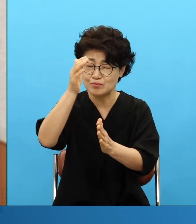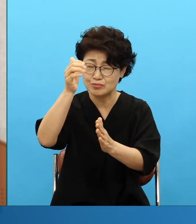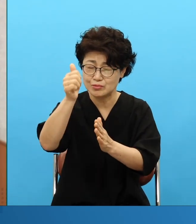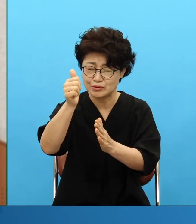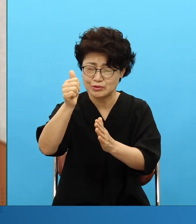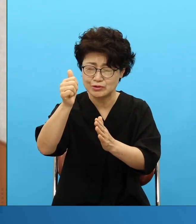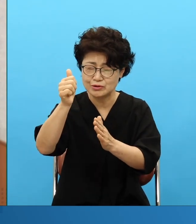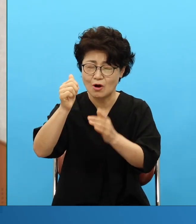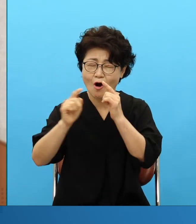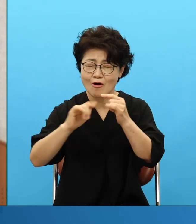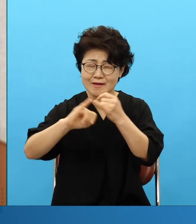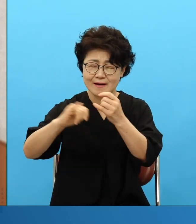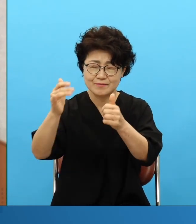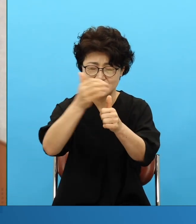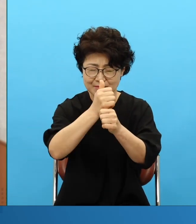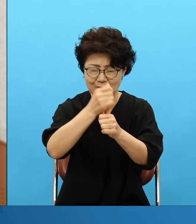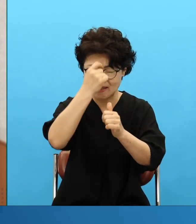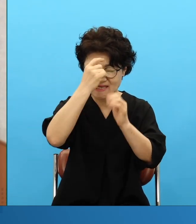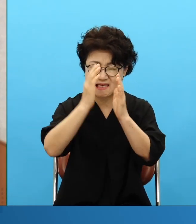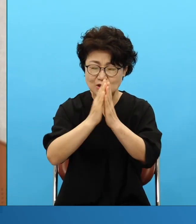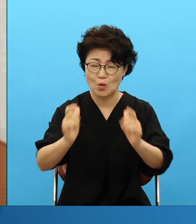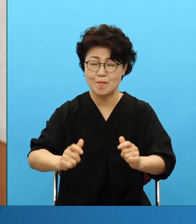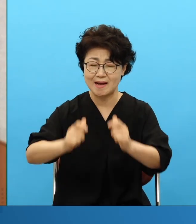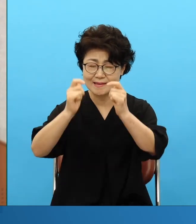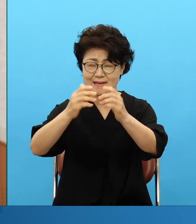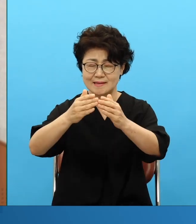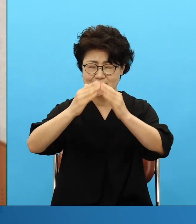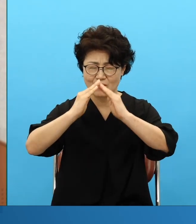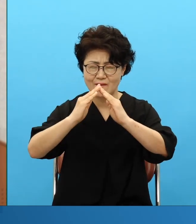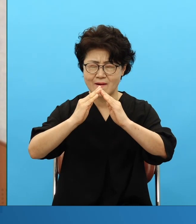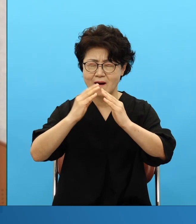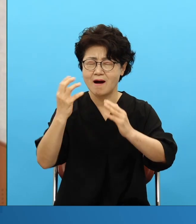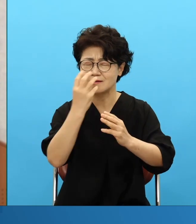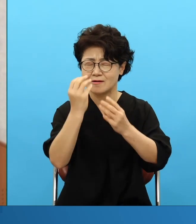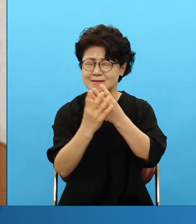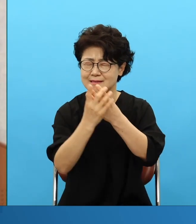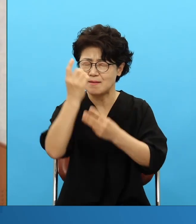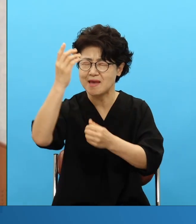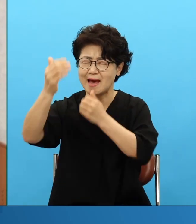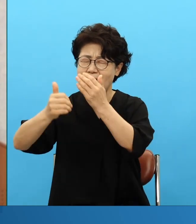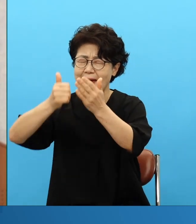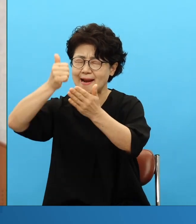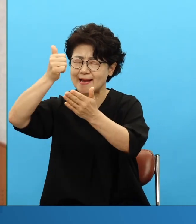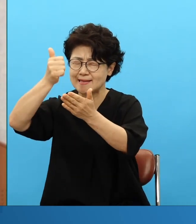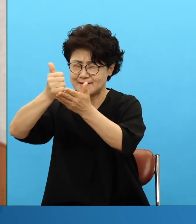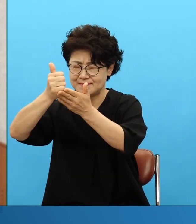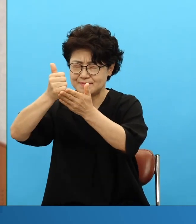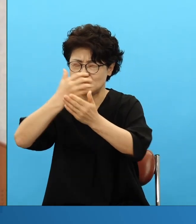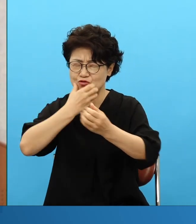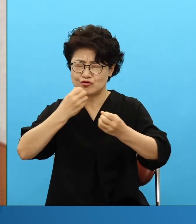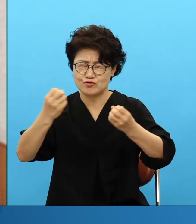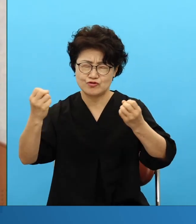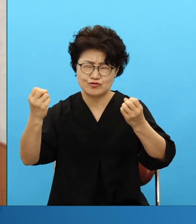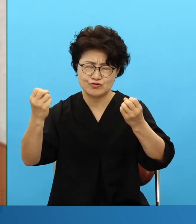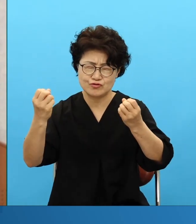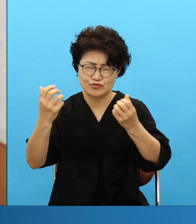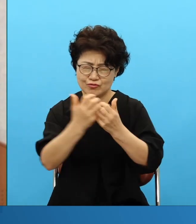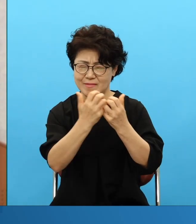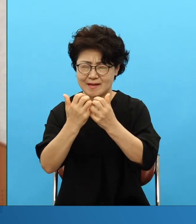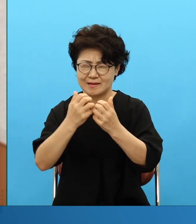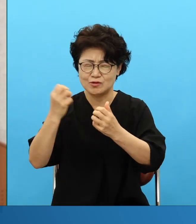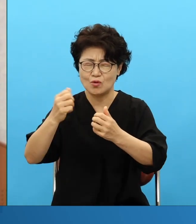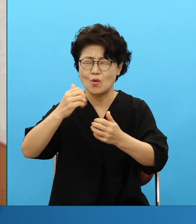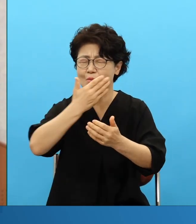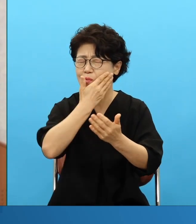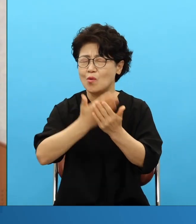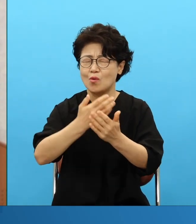망대를 세워 성삼위 하나님의 오력으로 충만케 하시고 보좌의 축복 9가지로 역사하시어